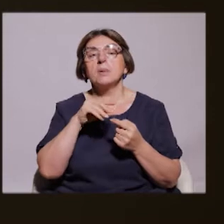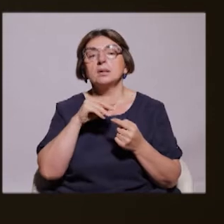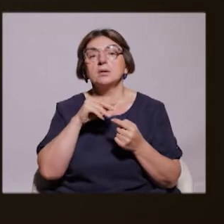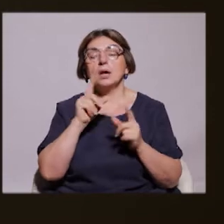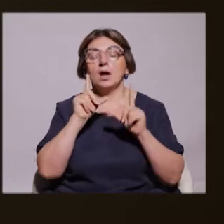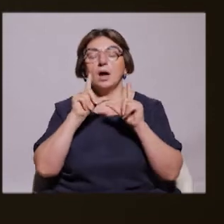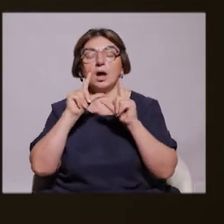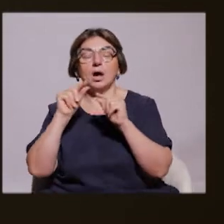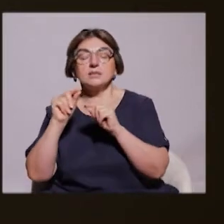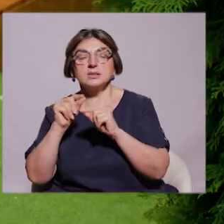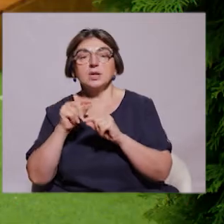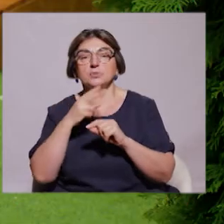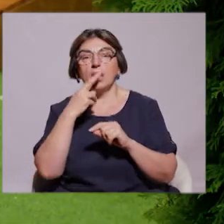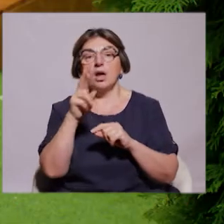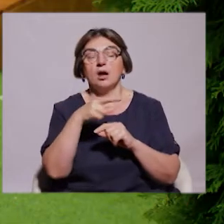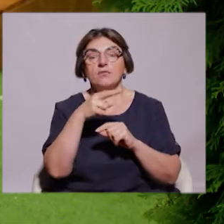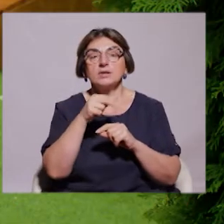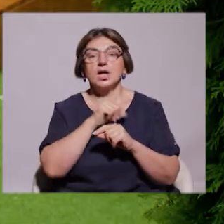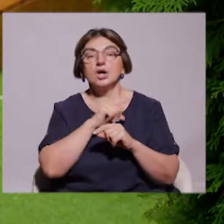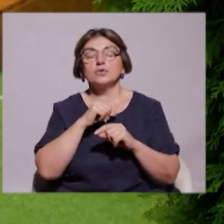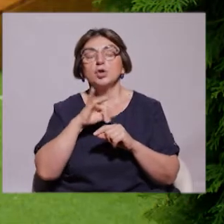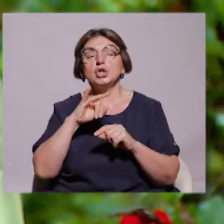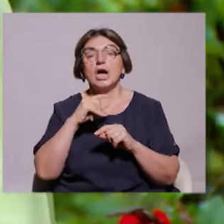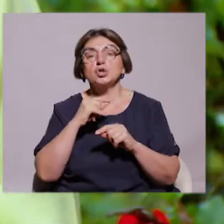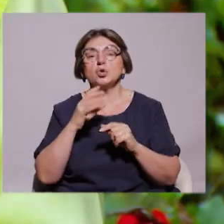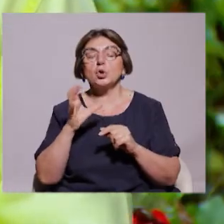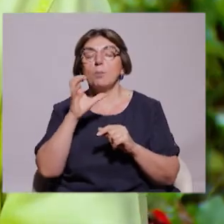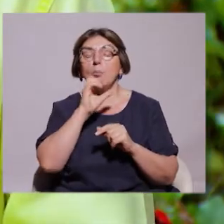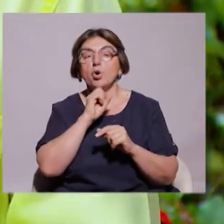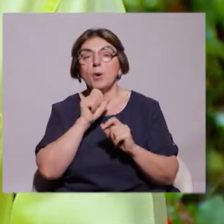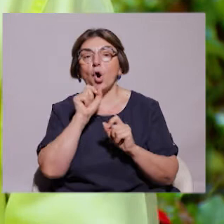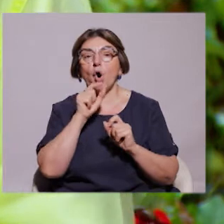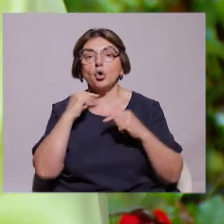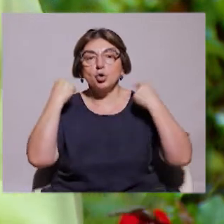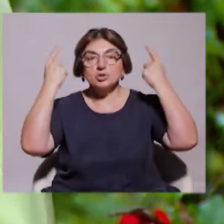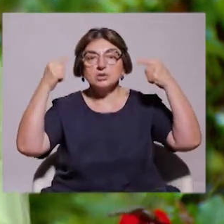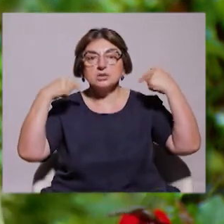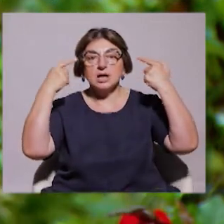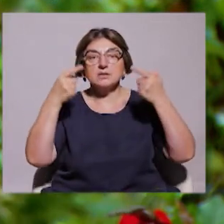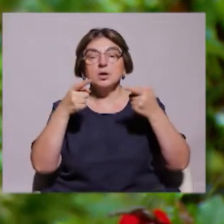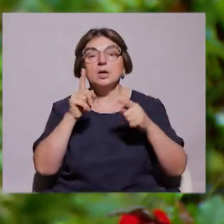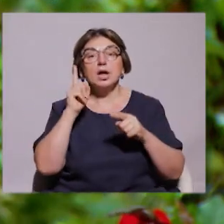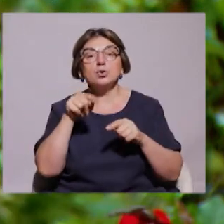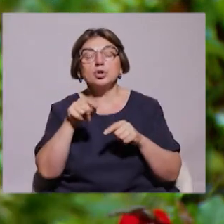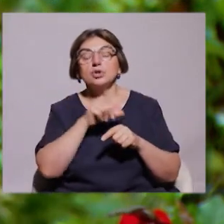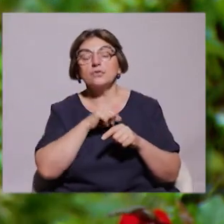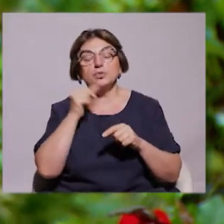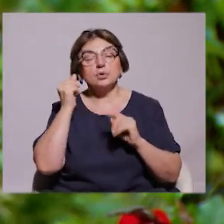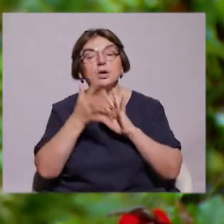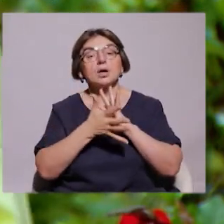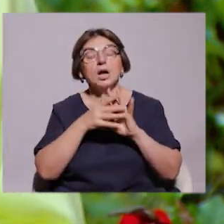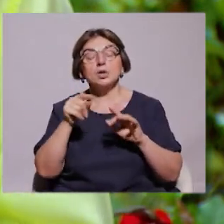ის თავარი, რითაც მიხვდა, რომ კოლხეთი იყო ოქრო მრავალი. მაგრამ ეხლა გავიგოთ კოლხეთში რა რესურსები არსებობდა, რის